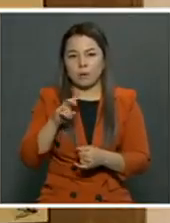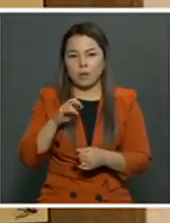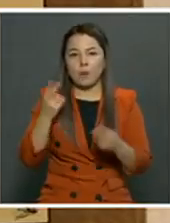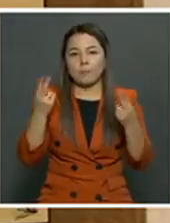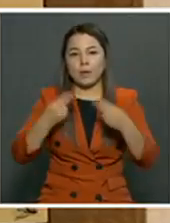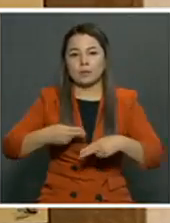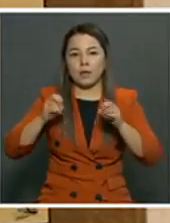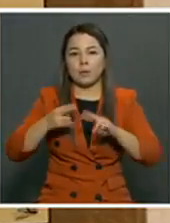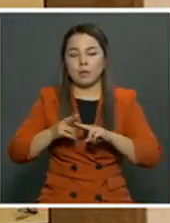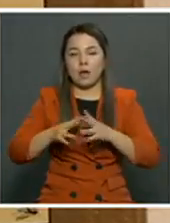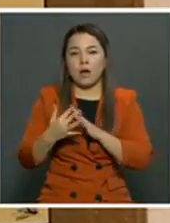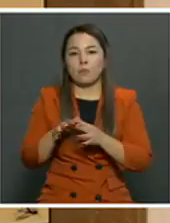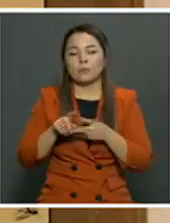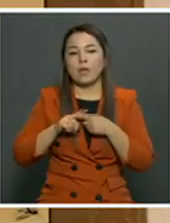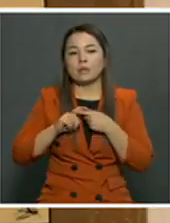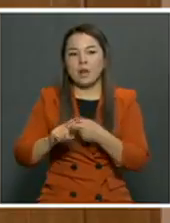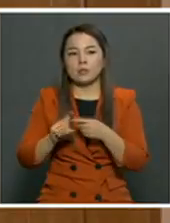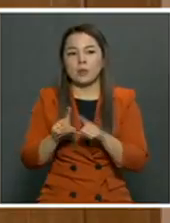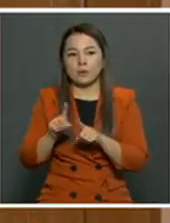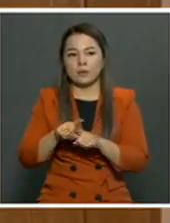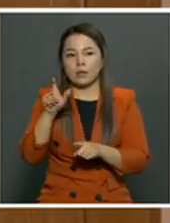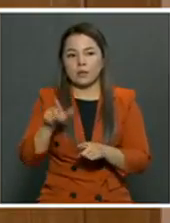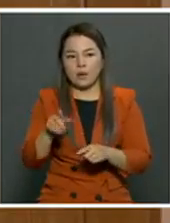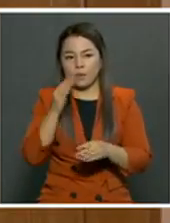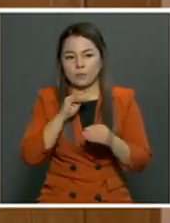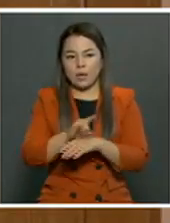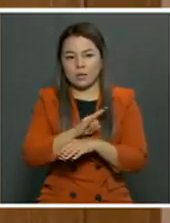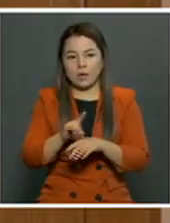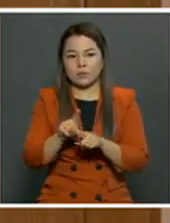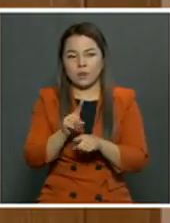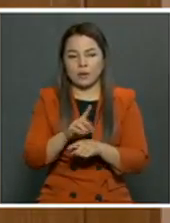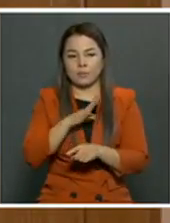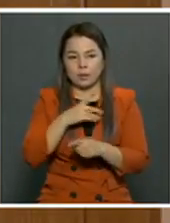бекет арқылы ауылға вирус жұқтырған адам кіріп кетті деген жалған хабарламаны